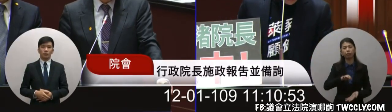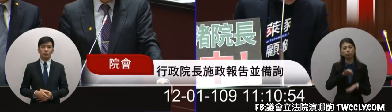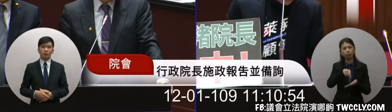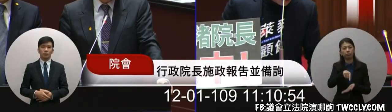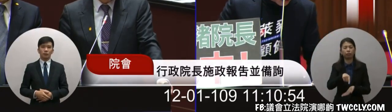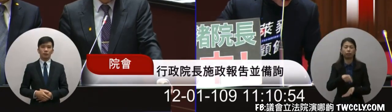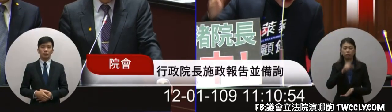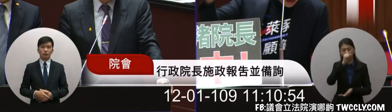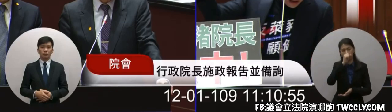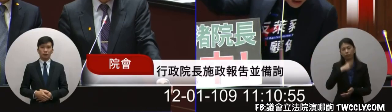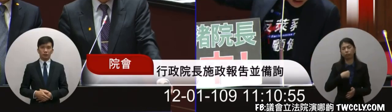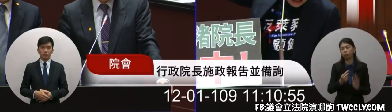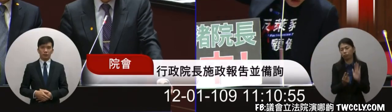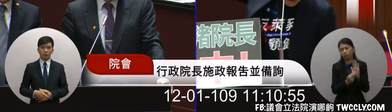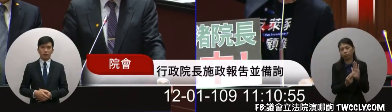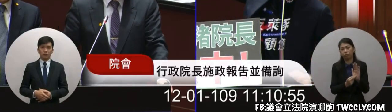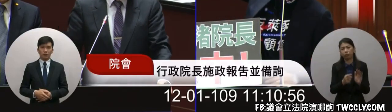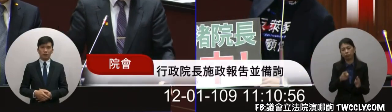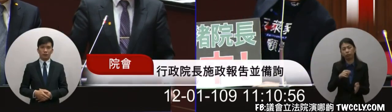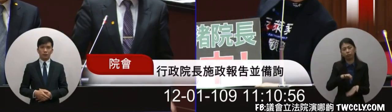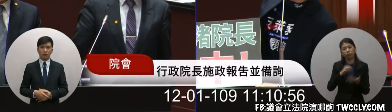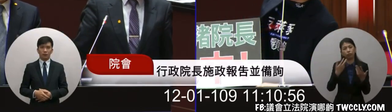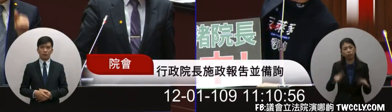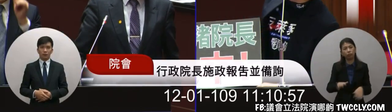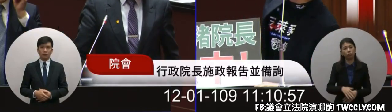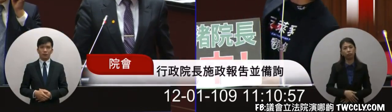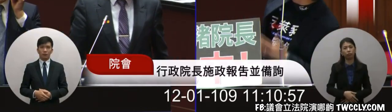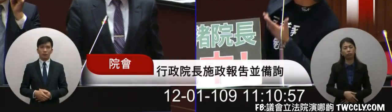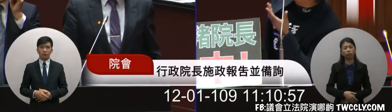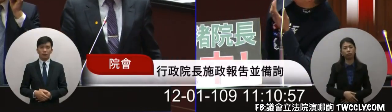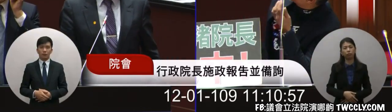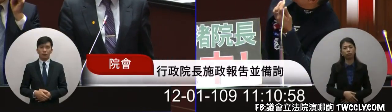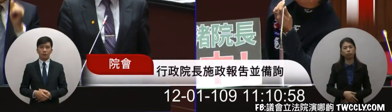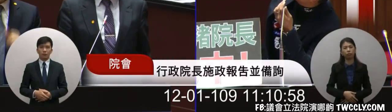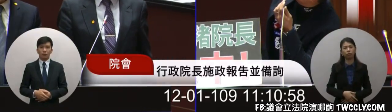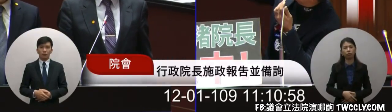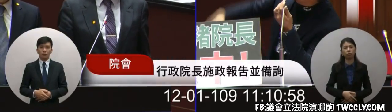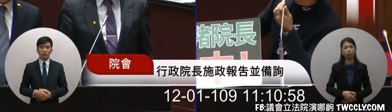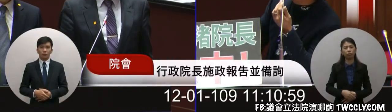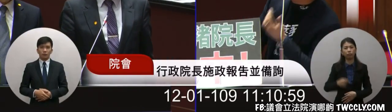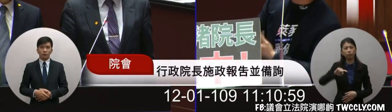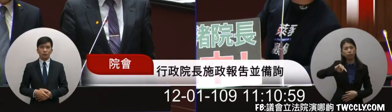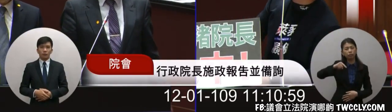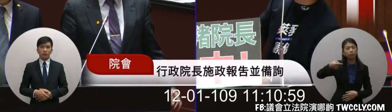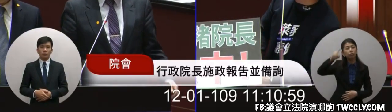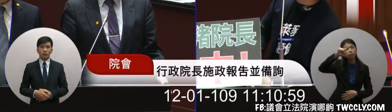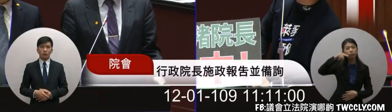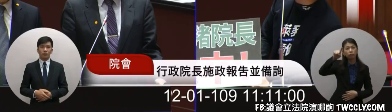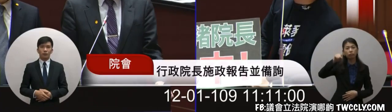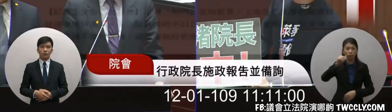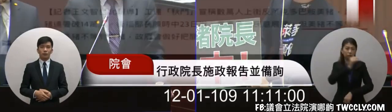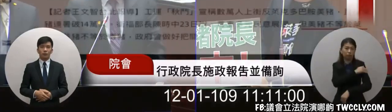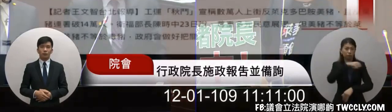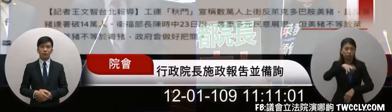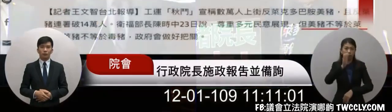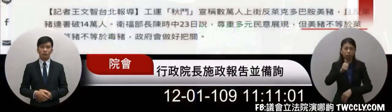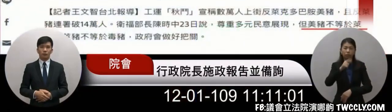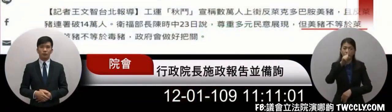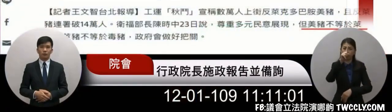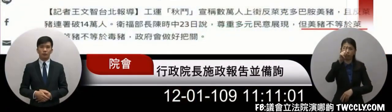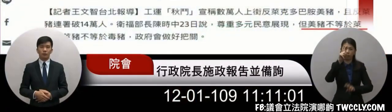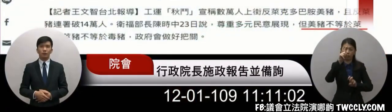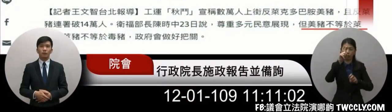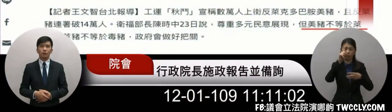来，主委，你有讲过。这个是来上一张，陈时中部长